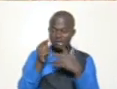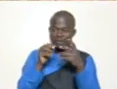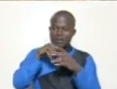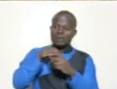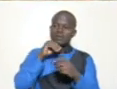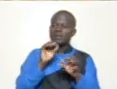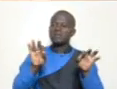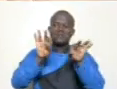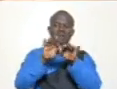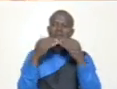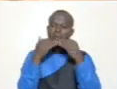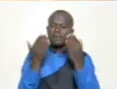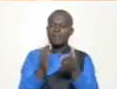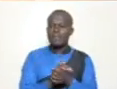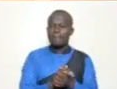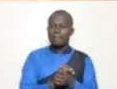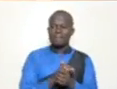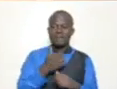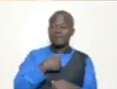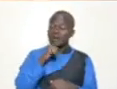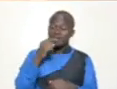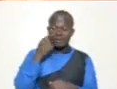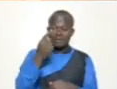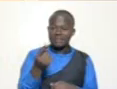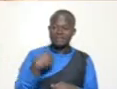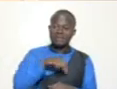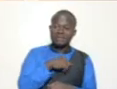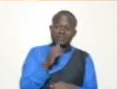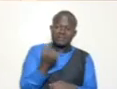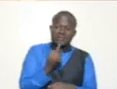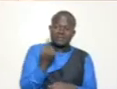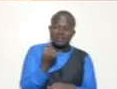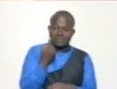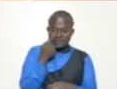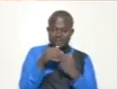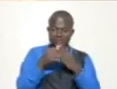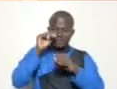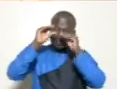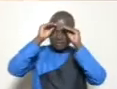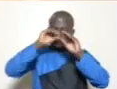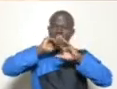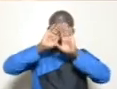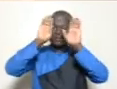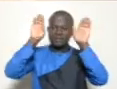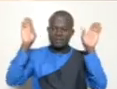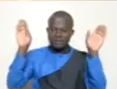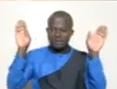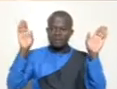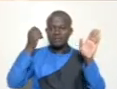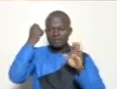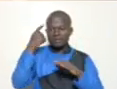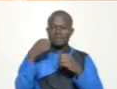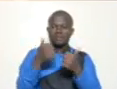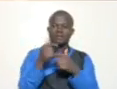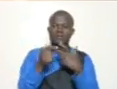mumaro bifite anje nago mbireba njye wenda ngiye nko kureba amasomo natasobanukiwe nasobanukirwaho